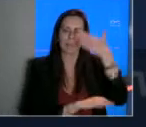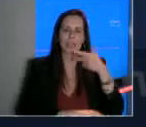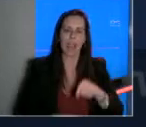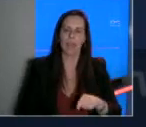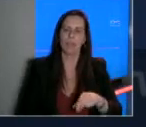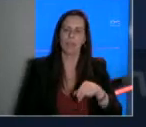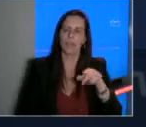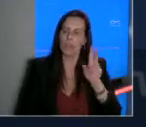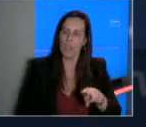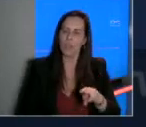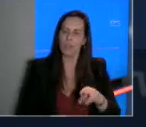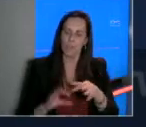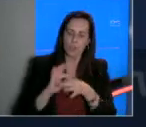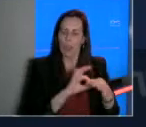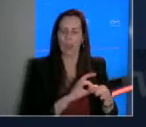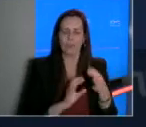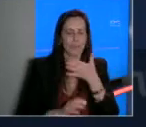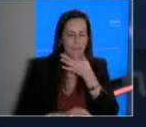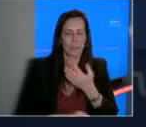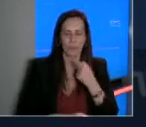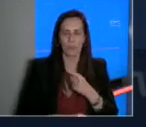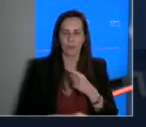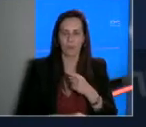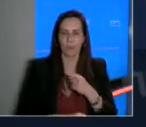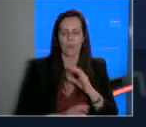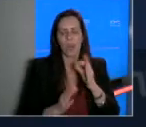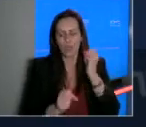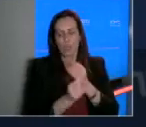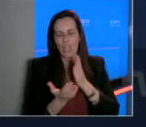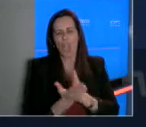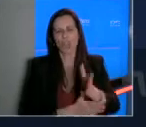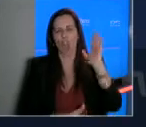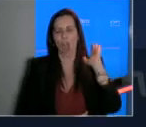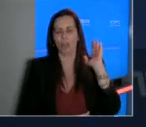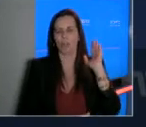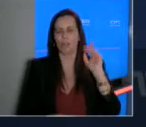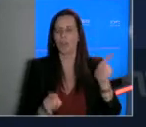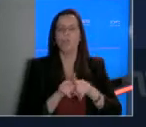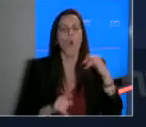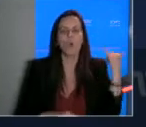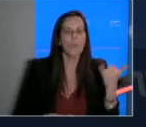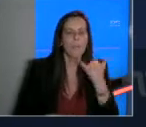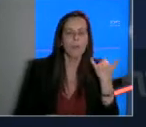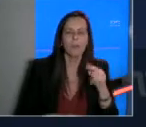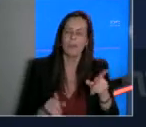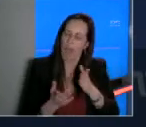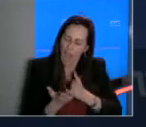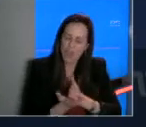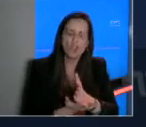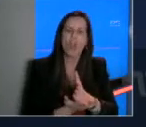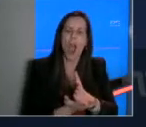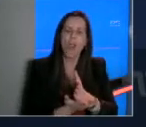יש ביטוי עברי יפה, דרך הישר. כמו תמיד, דרך